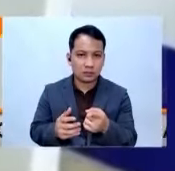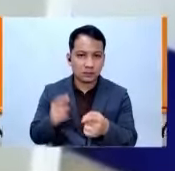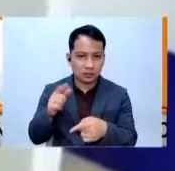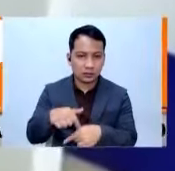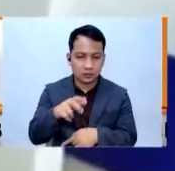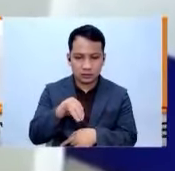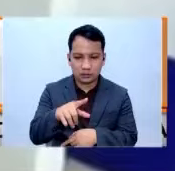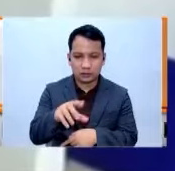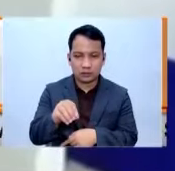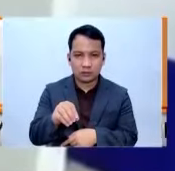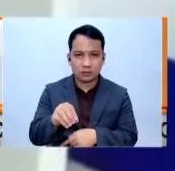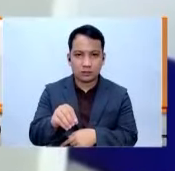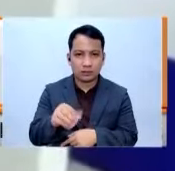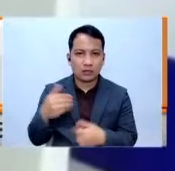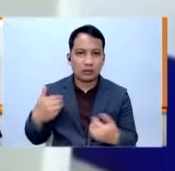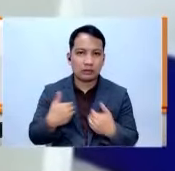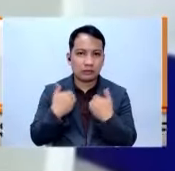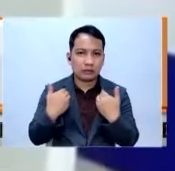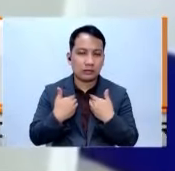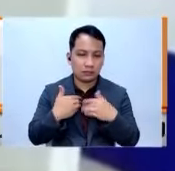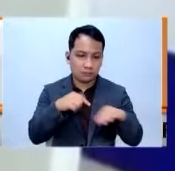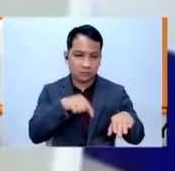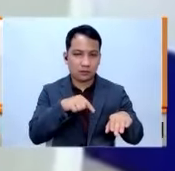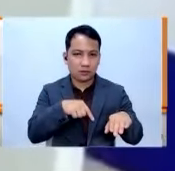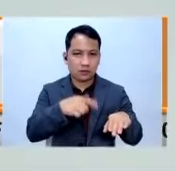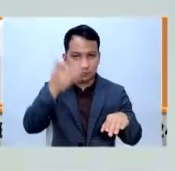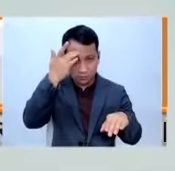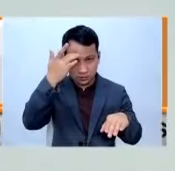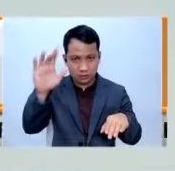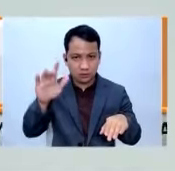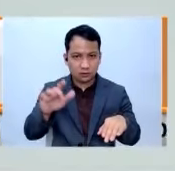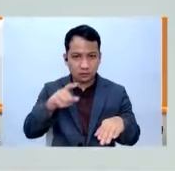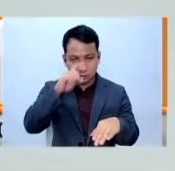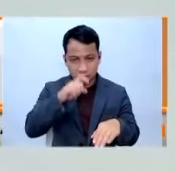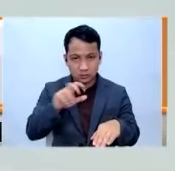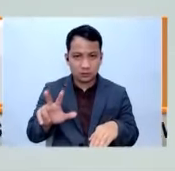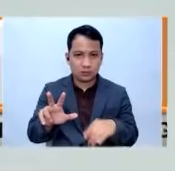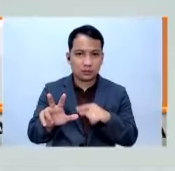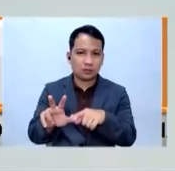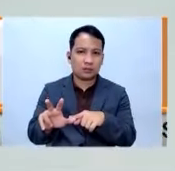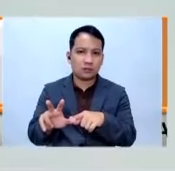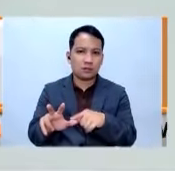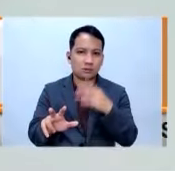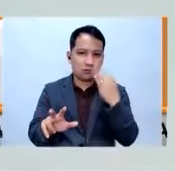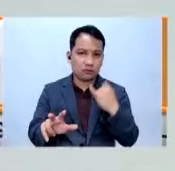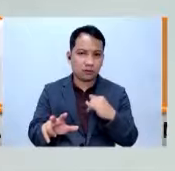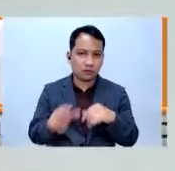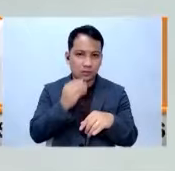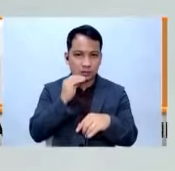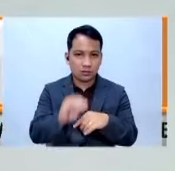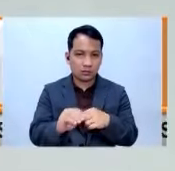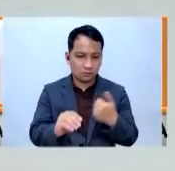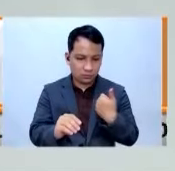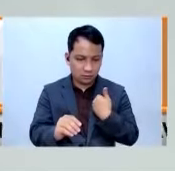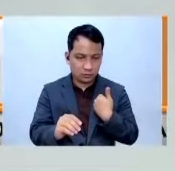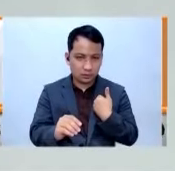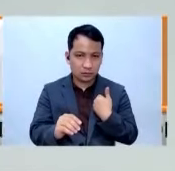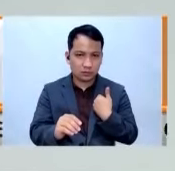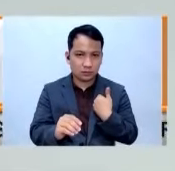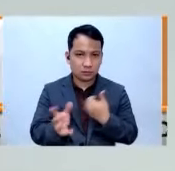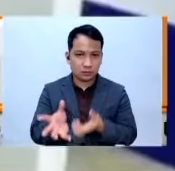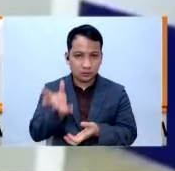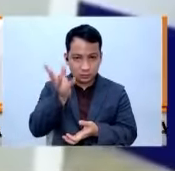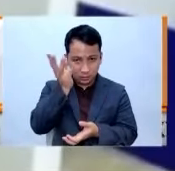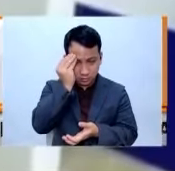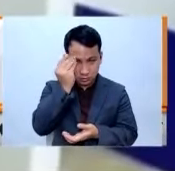ay batang babae. Singtalino siya ng 3-year-old na bata. Kaya niyang utusan ang sarili niya at matutong mag-isa.